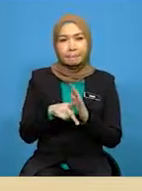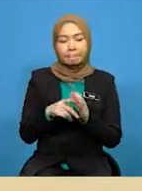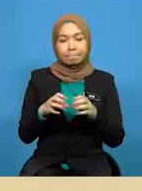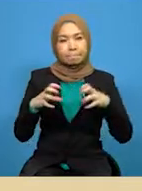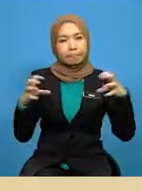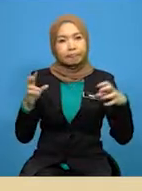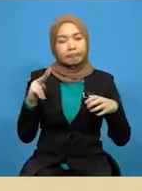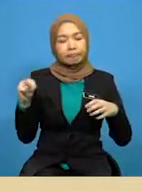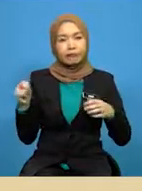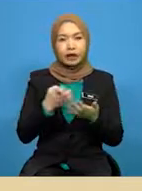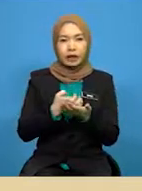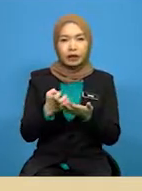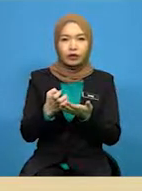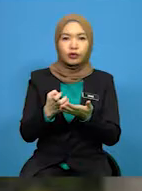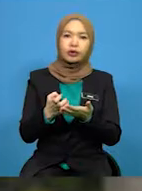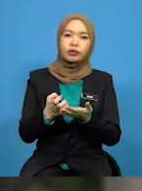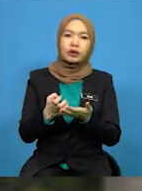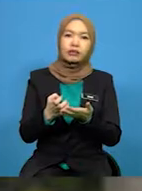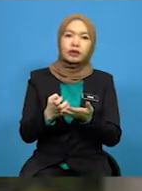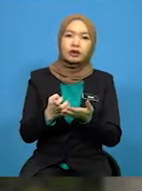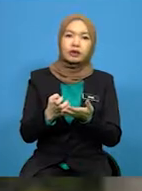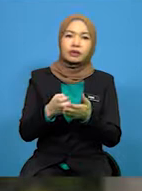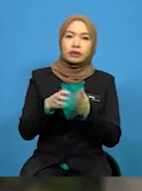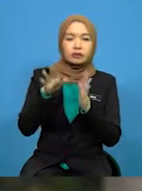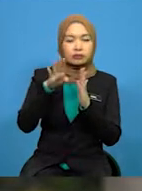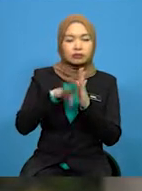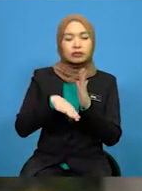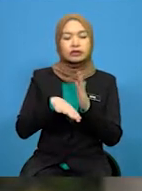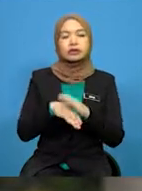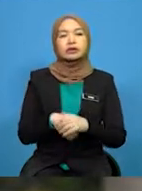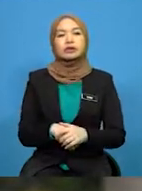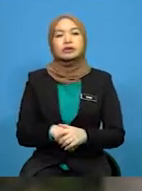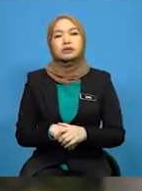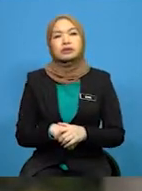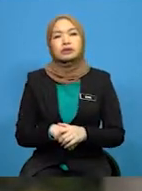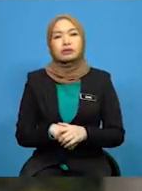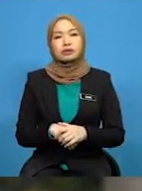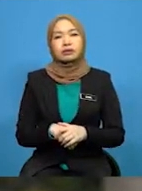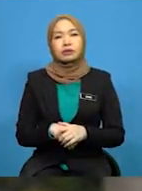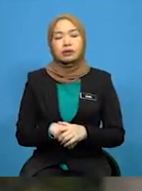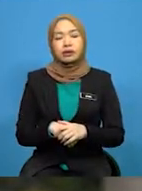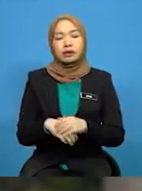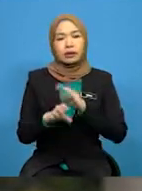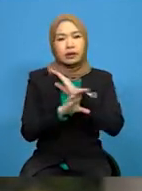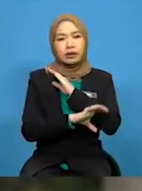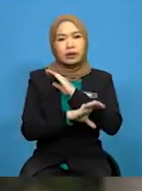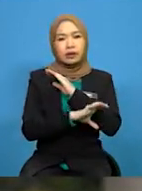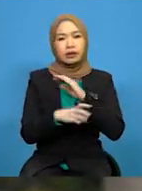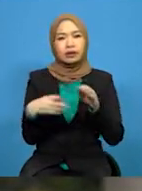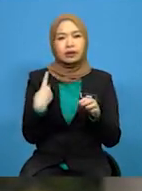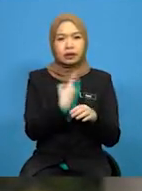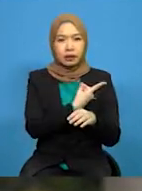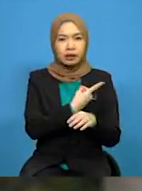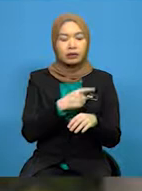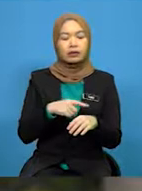menyebabkan pendapatan negara akan berkurang. Seterusnya akan menjejaskan pertumbuhan ekonomi sesebuah negara. Dalam ucapan